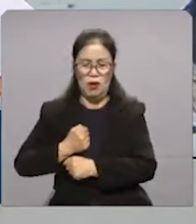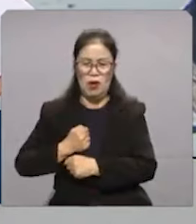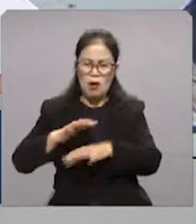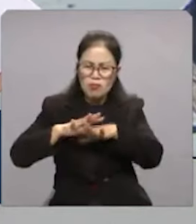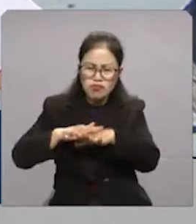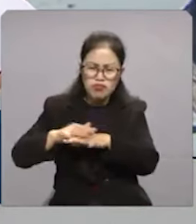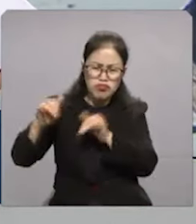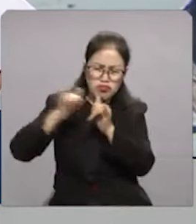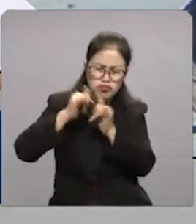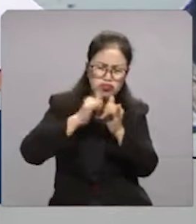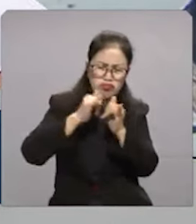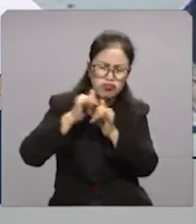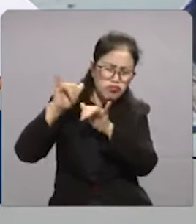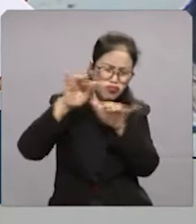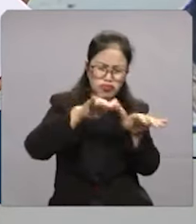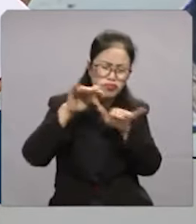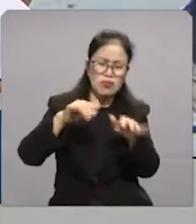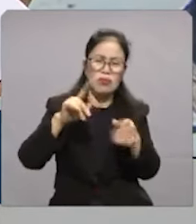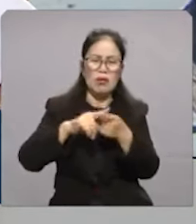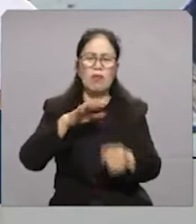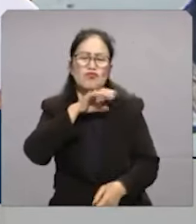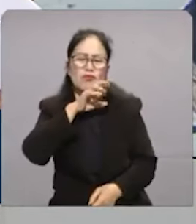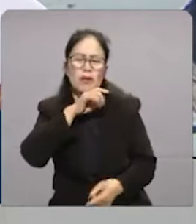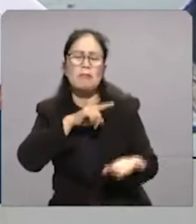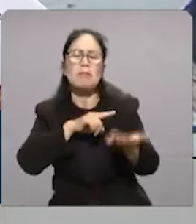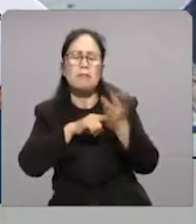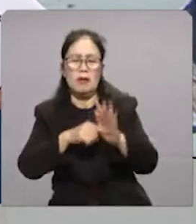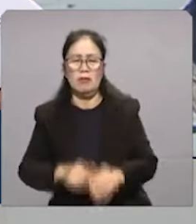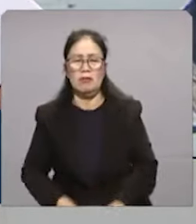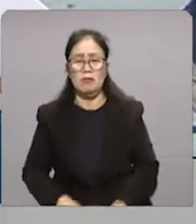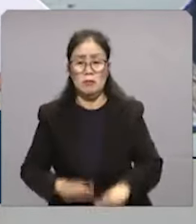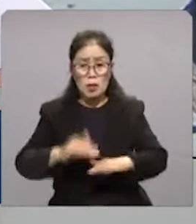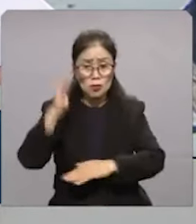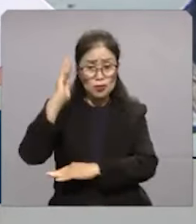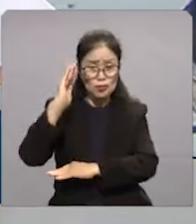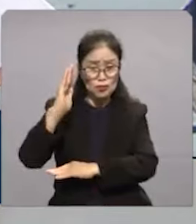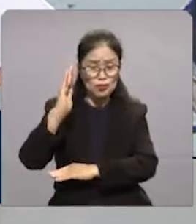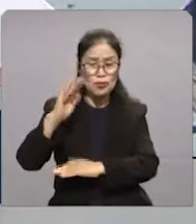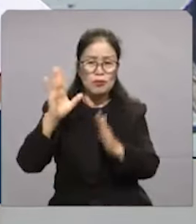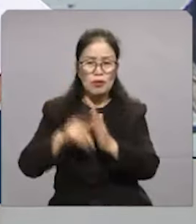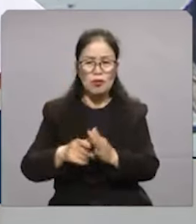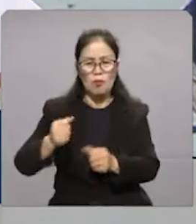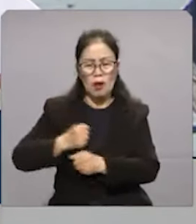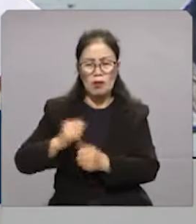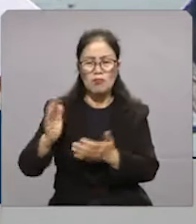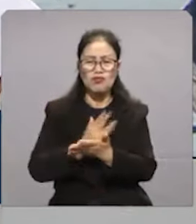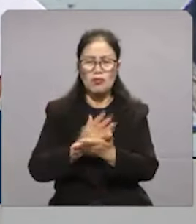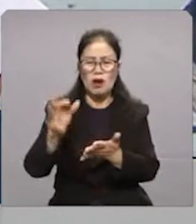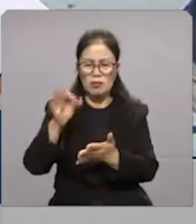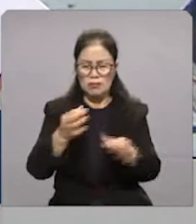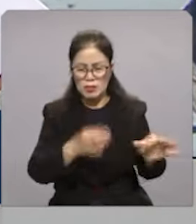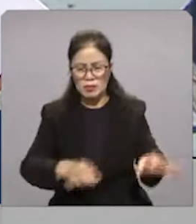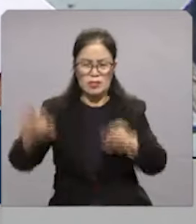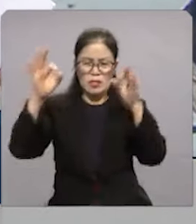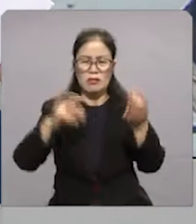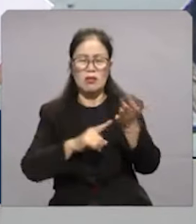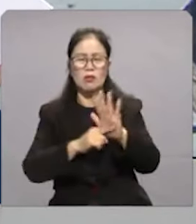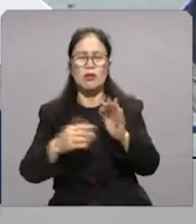대해 늘 불만을 표시해왔습니다. 이번 유세 과정에서도 방위비 분담금 대폭 인상을 예고한